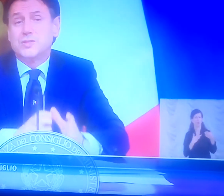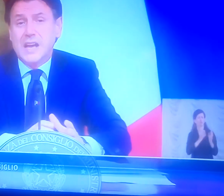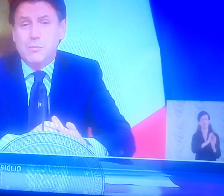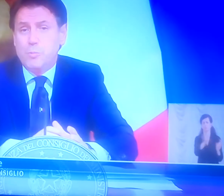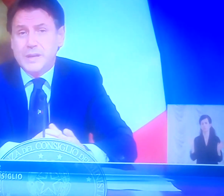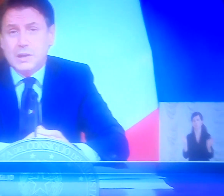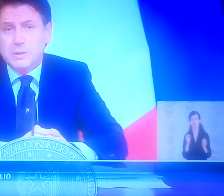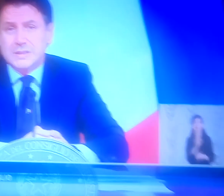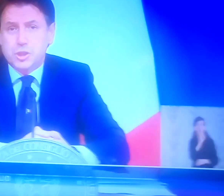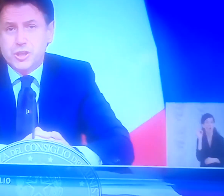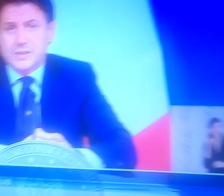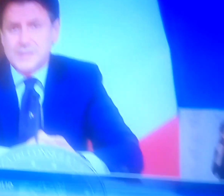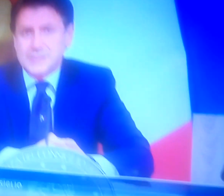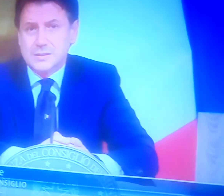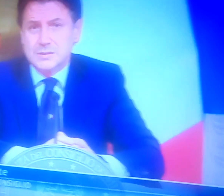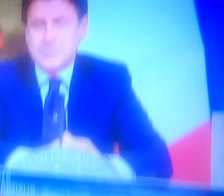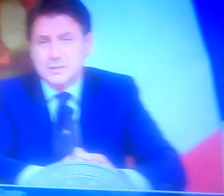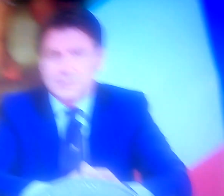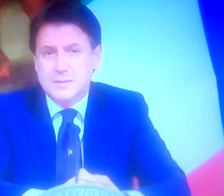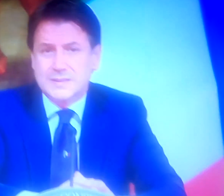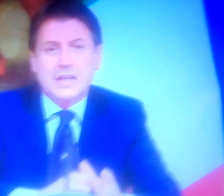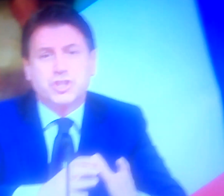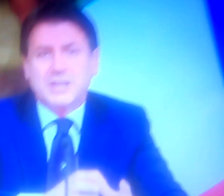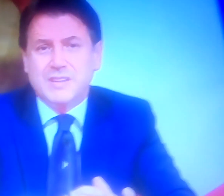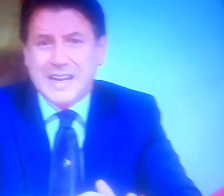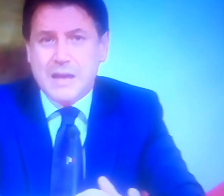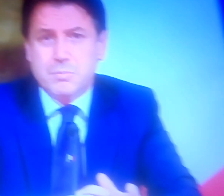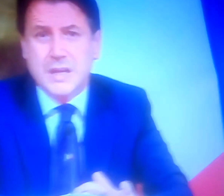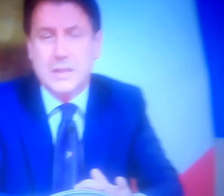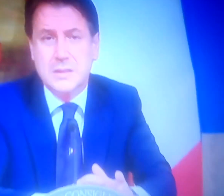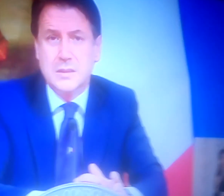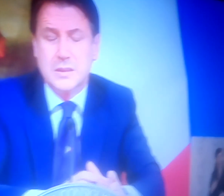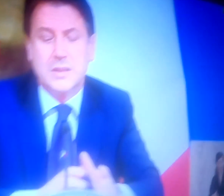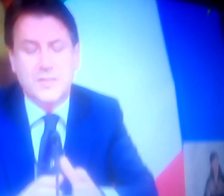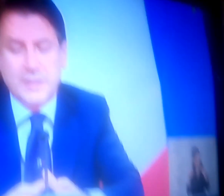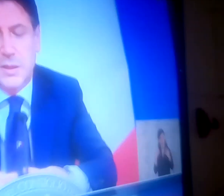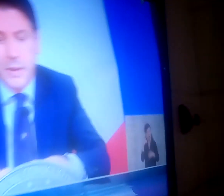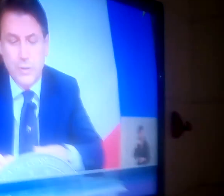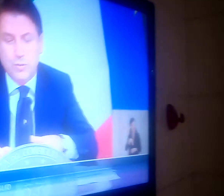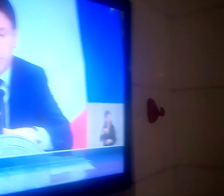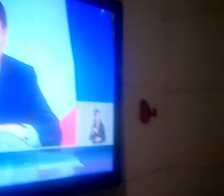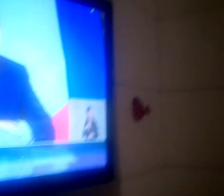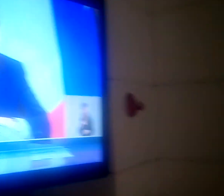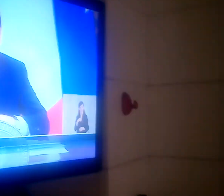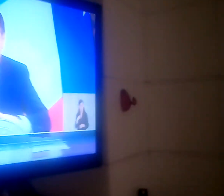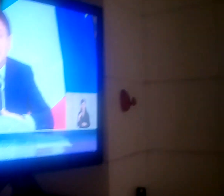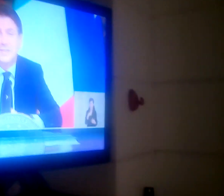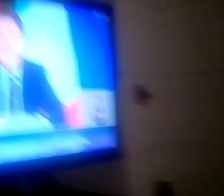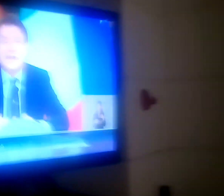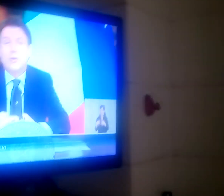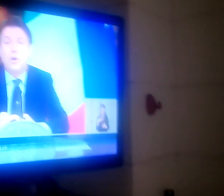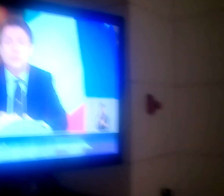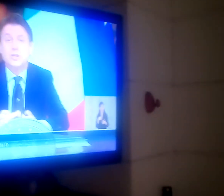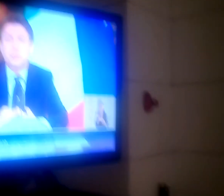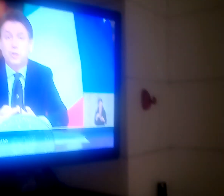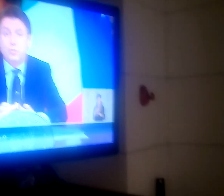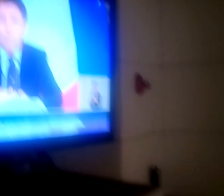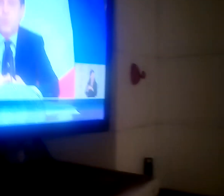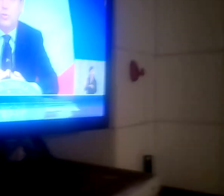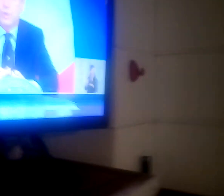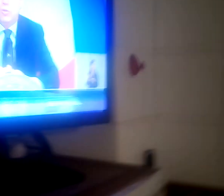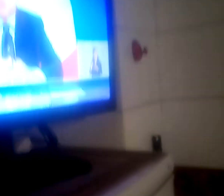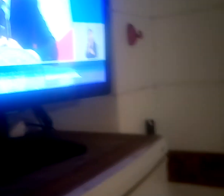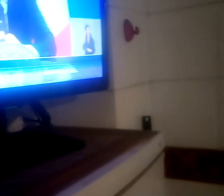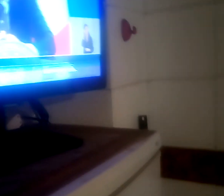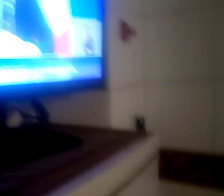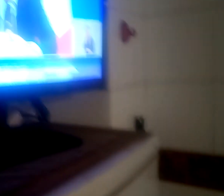invece possiamo operare un'altra scelta: scacciare via rabbia, risentimento, pensare a cosa